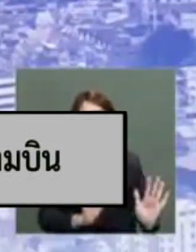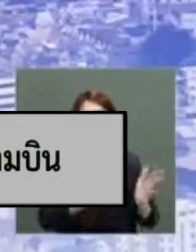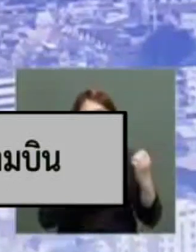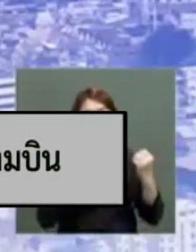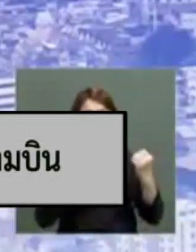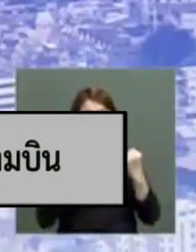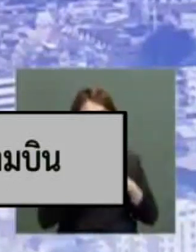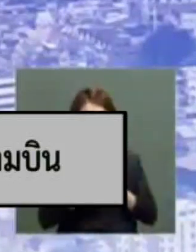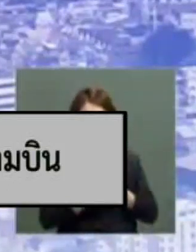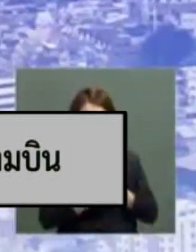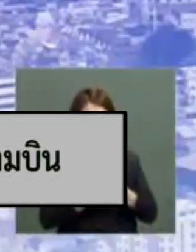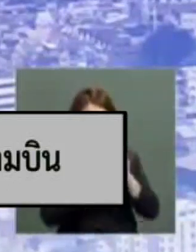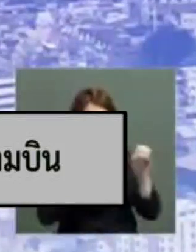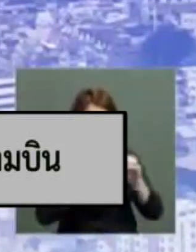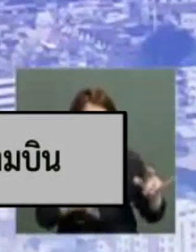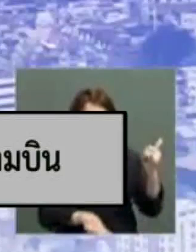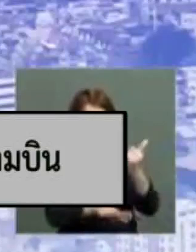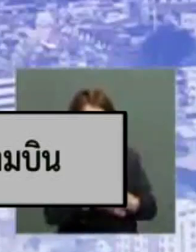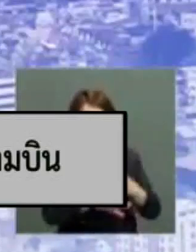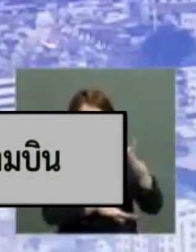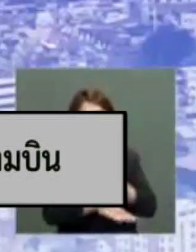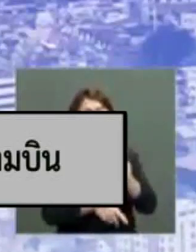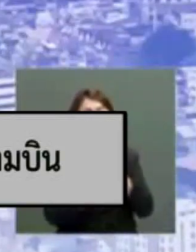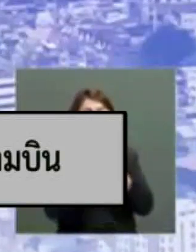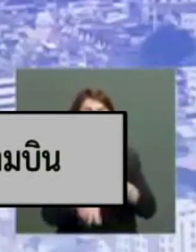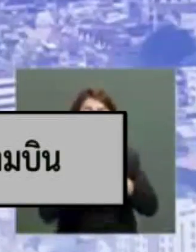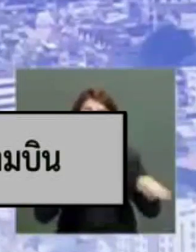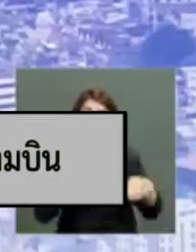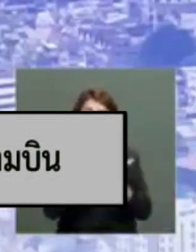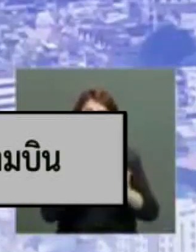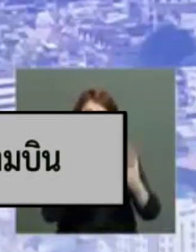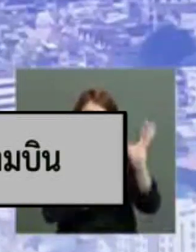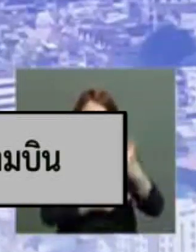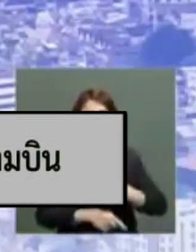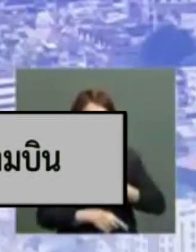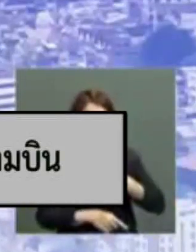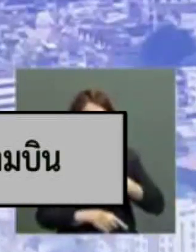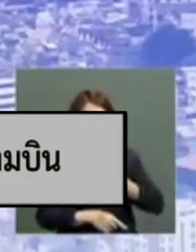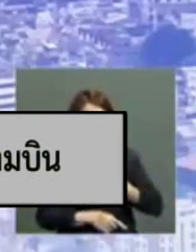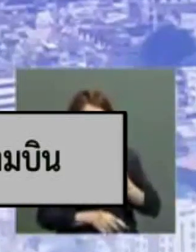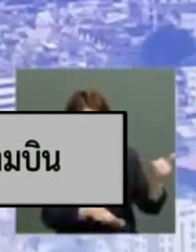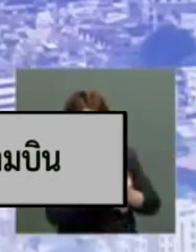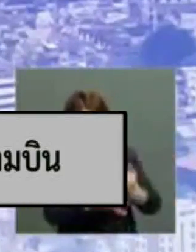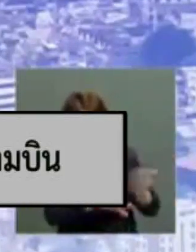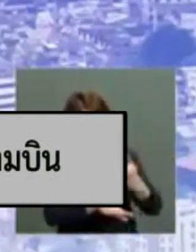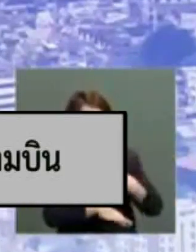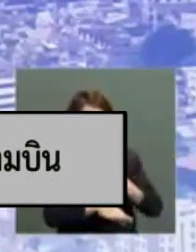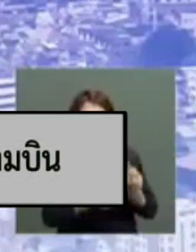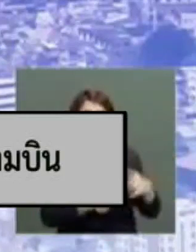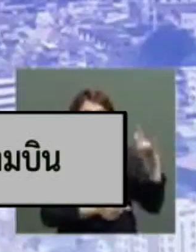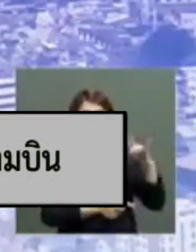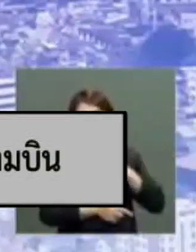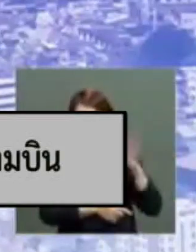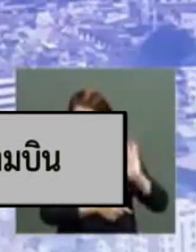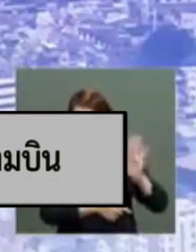จะขึ้นเครื่องเราทำอย่างนี้กันแล้วก็เป็นมาตรฐานของทั่วโลกถึงแม้ว่าเราอยากจะรับท่านกลับมาสายการบินก็ไม่รับท่านแน่นอนเพราะว่าถ้ามีไข้